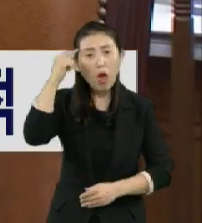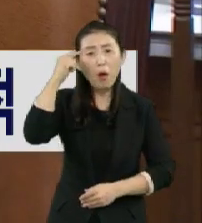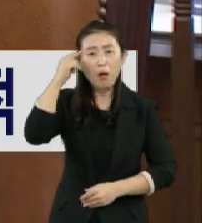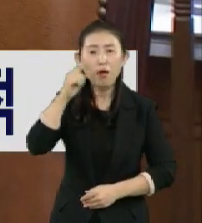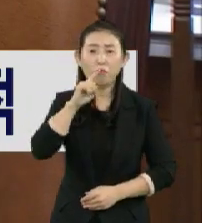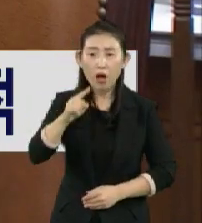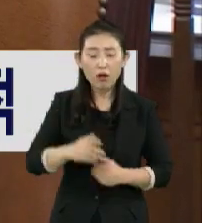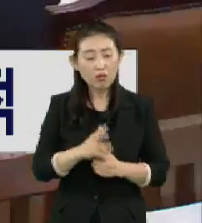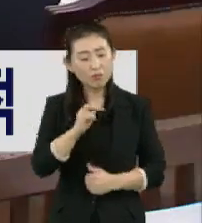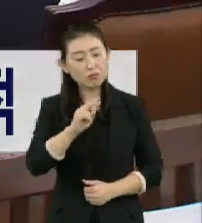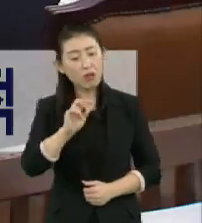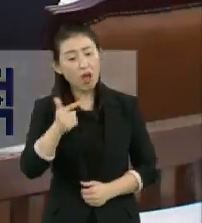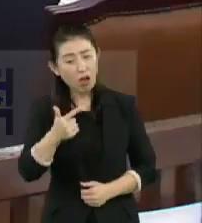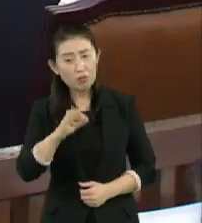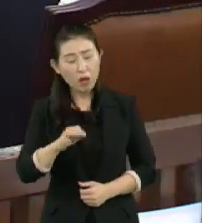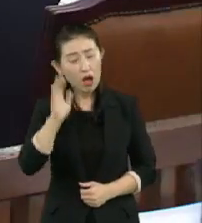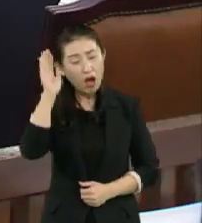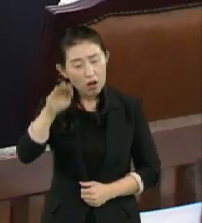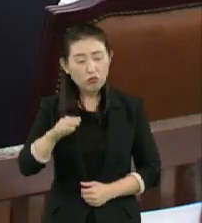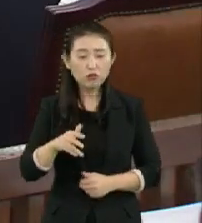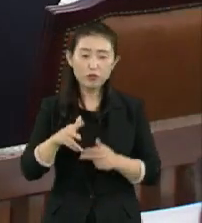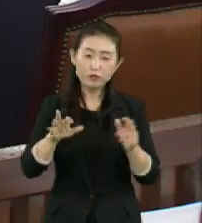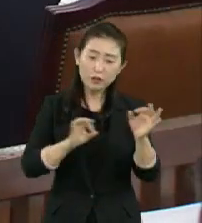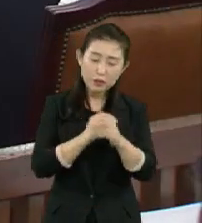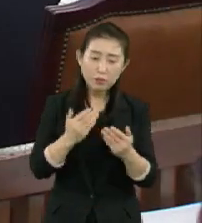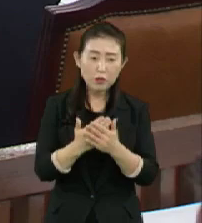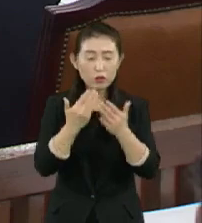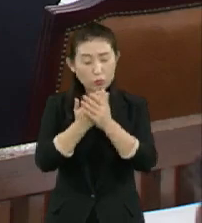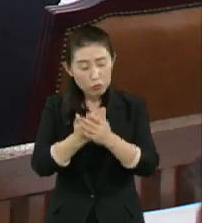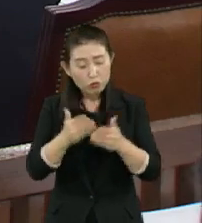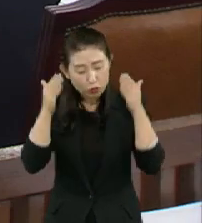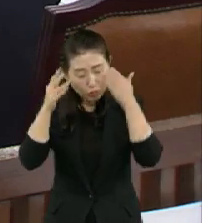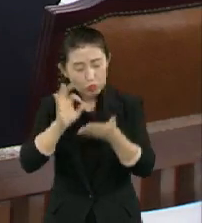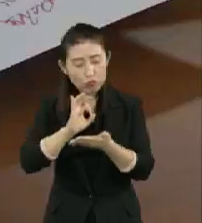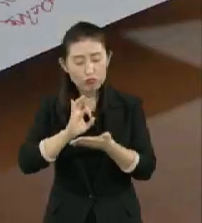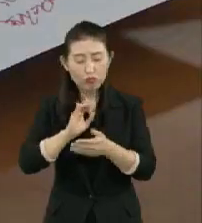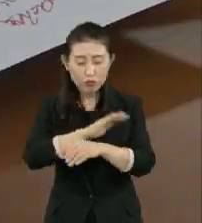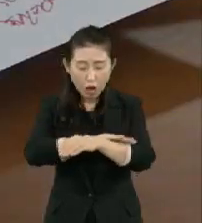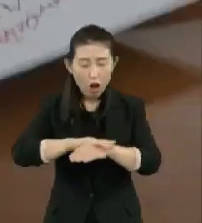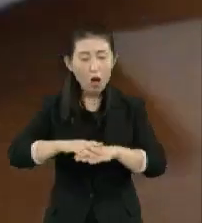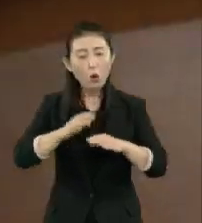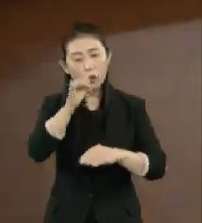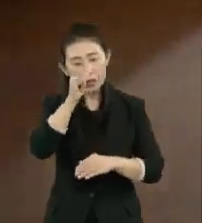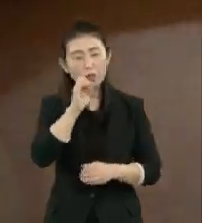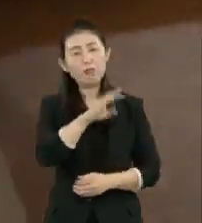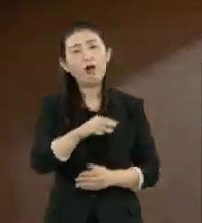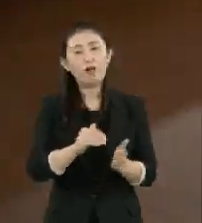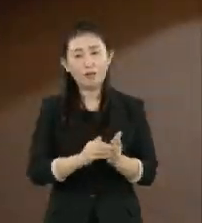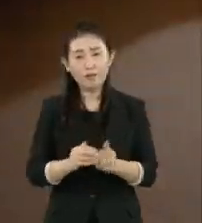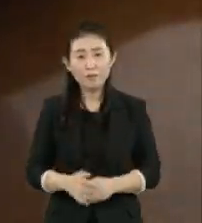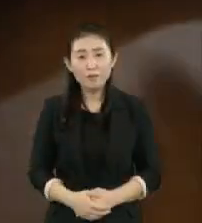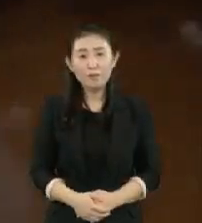세웠고 양승조 지사는 미래 성장 동력에도 그 이상 집중하고 있다고 답했습니다.